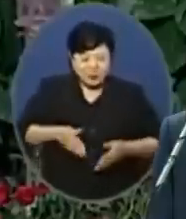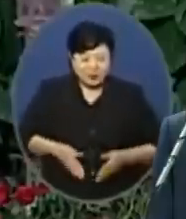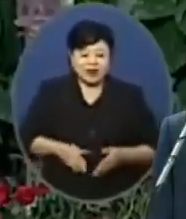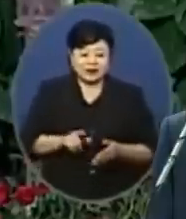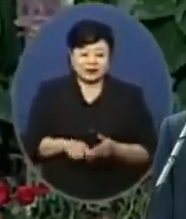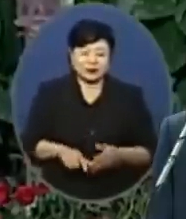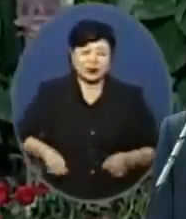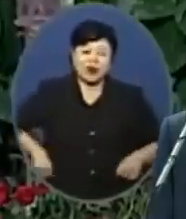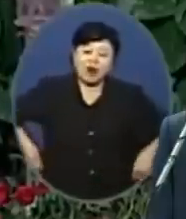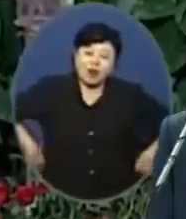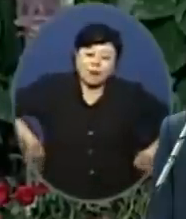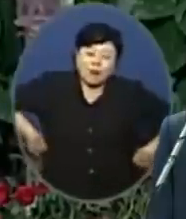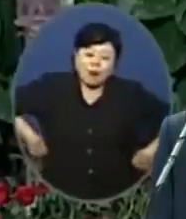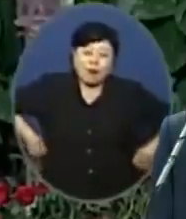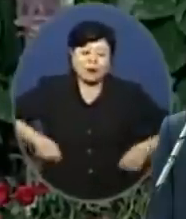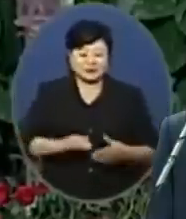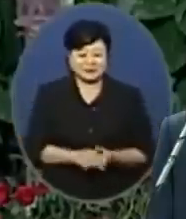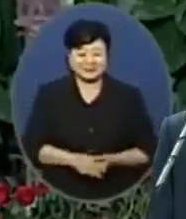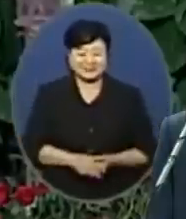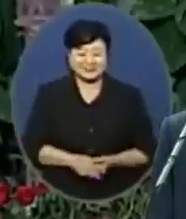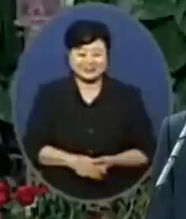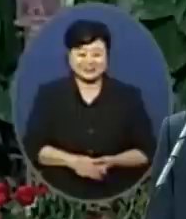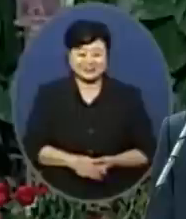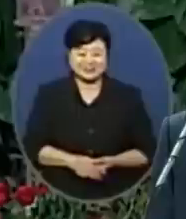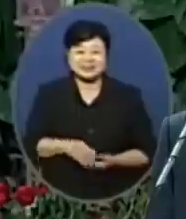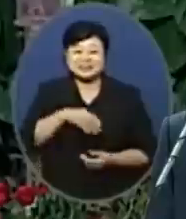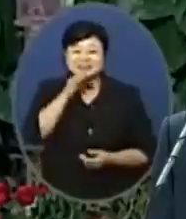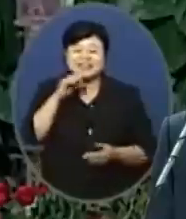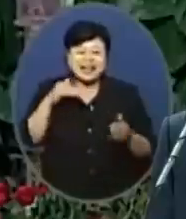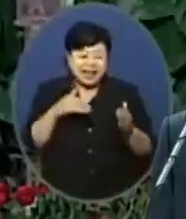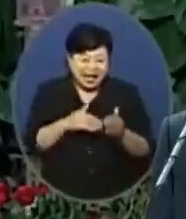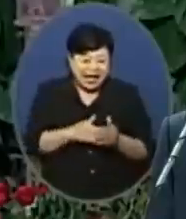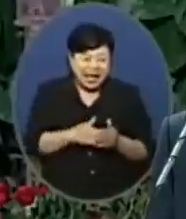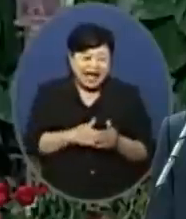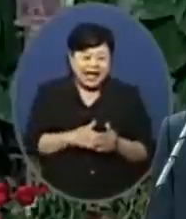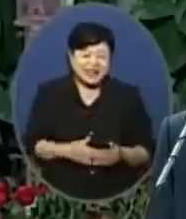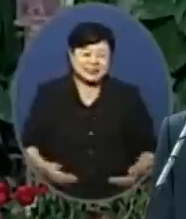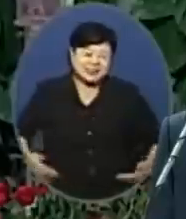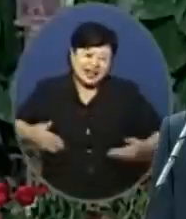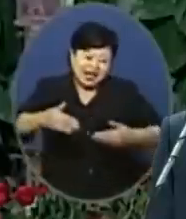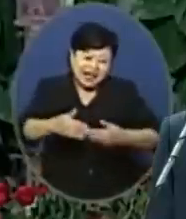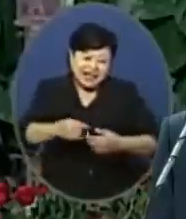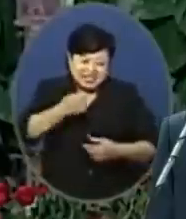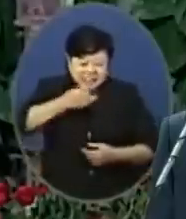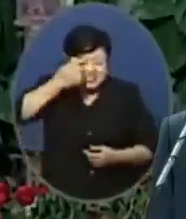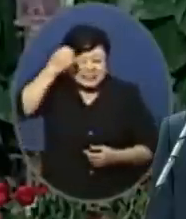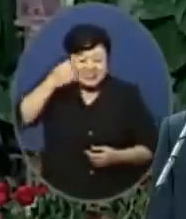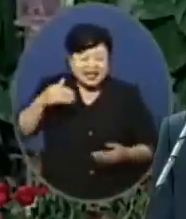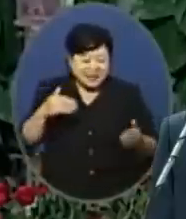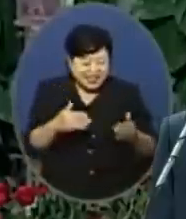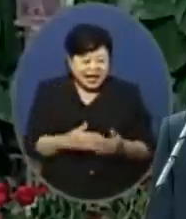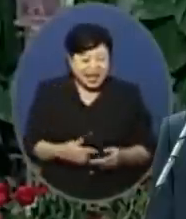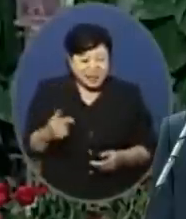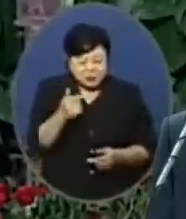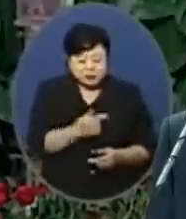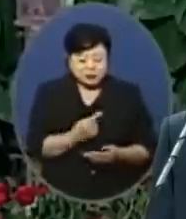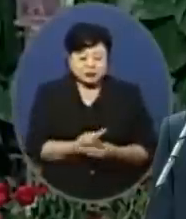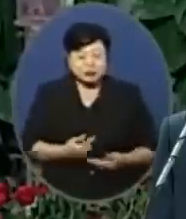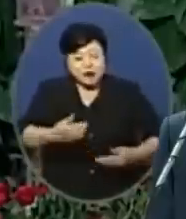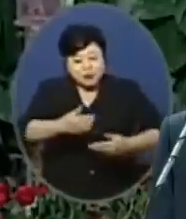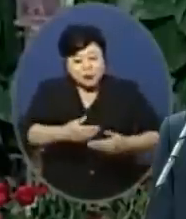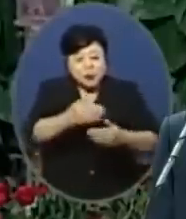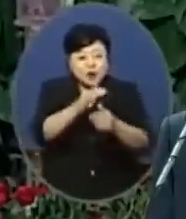태어남으로부터 업고 노년에 이르기까지 내가 그리하였고 백발이 되기까지 내가 너희 품을 너희를 품을